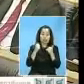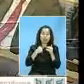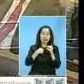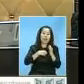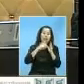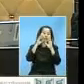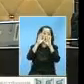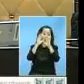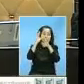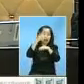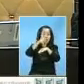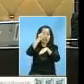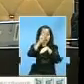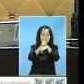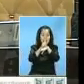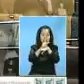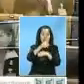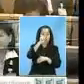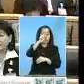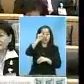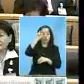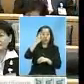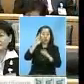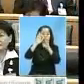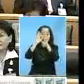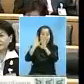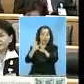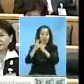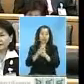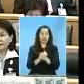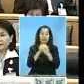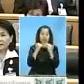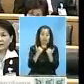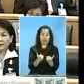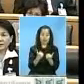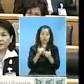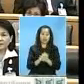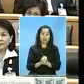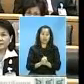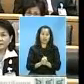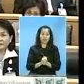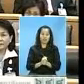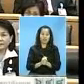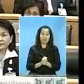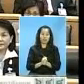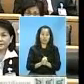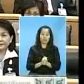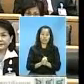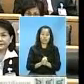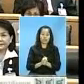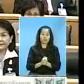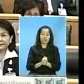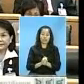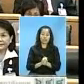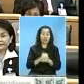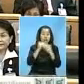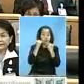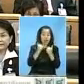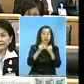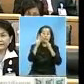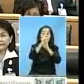ากท่านประธานไปยังสมาชิกสภาร่างรัฐธรรมนูญที่จะเกิดขึ้นท่านประธานครับกฎหมายรัฐ